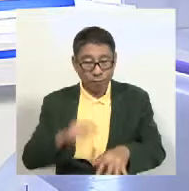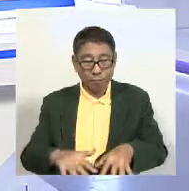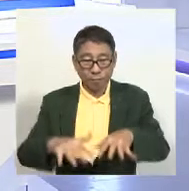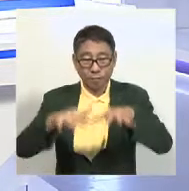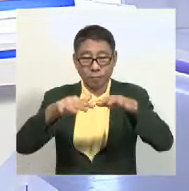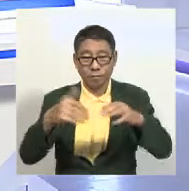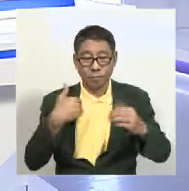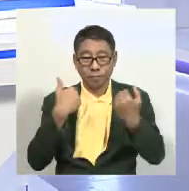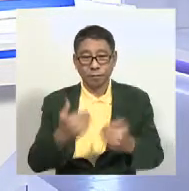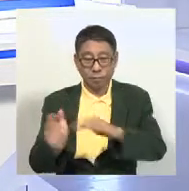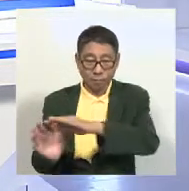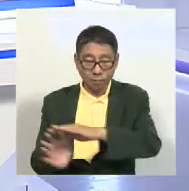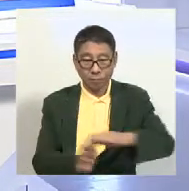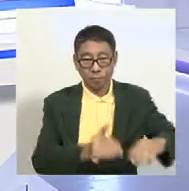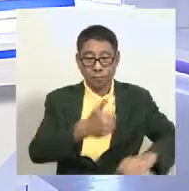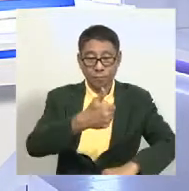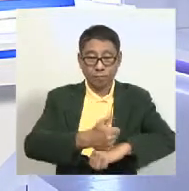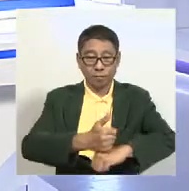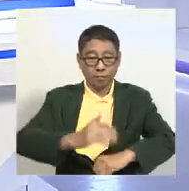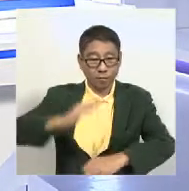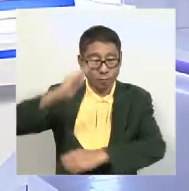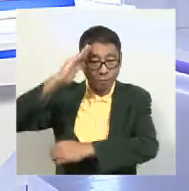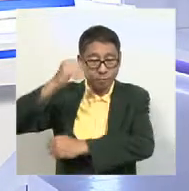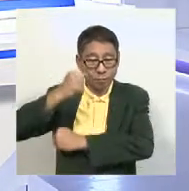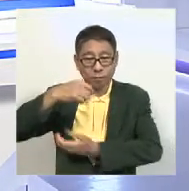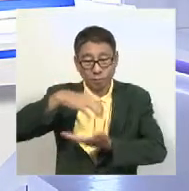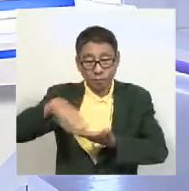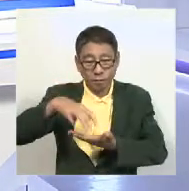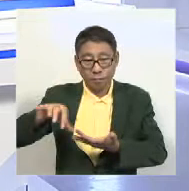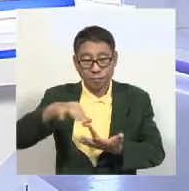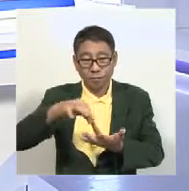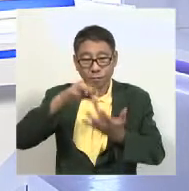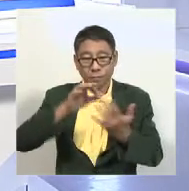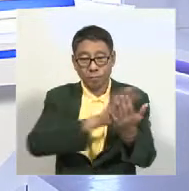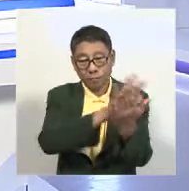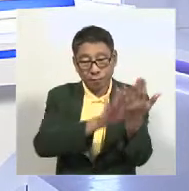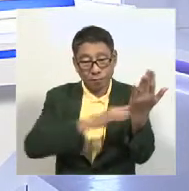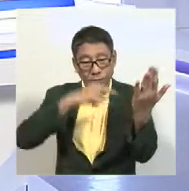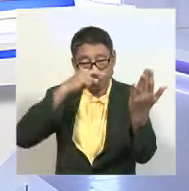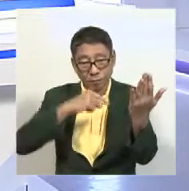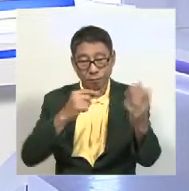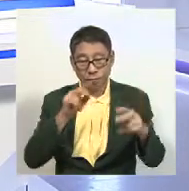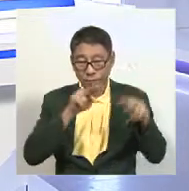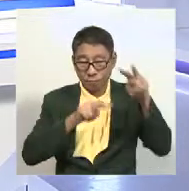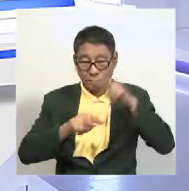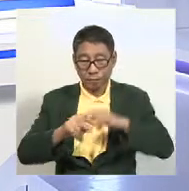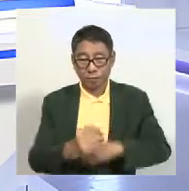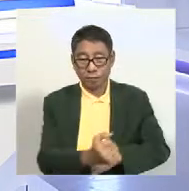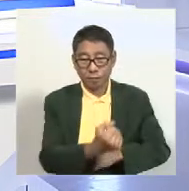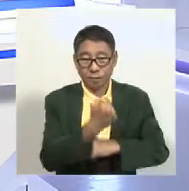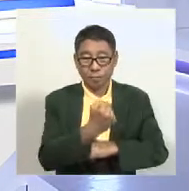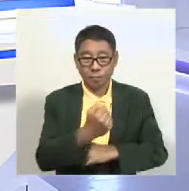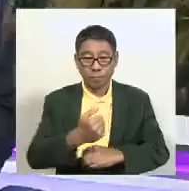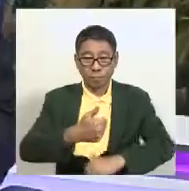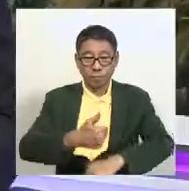นะครับไปต่อกันที่ทางด้านของผู้บัญชาการทหารบกนะครับได้มีการบรรยายพิเศษเรื่องแผ่นดินของเราในมุมมองด้านความมั่นคงโดย